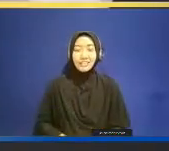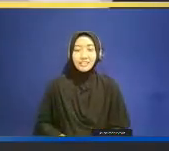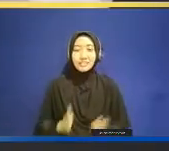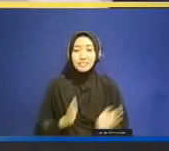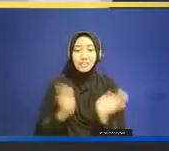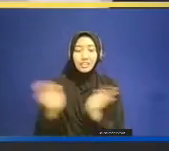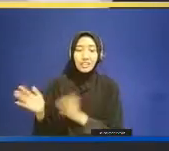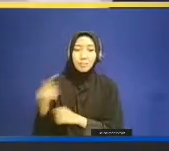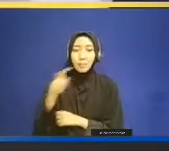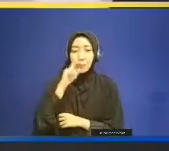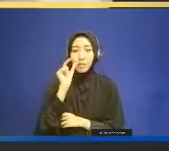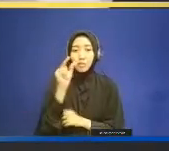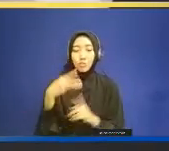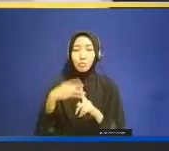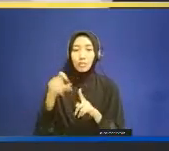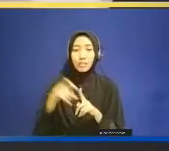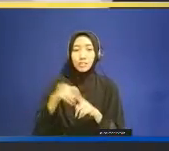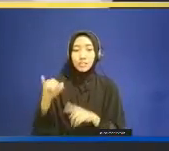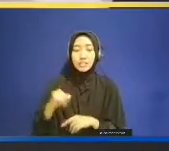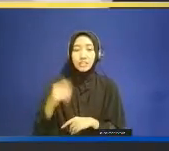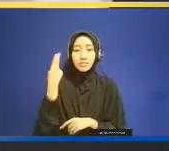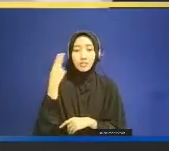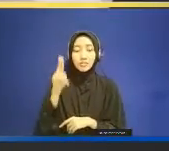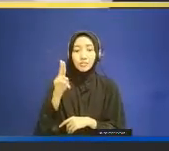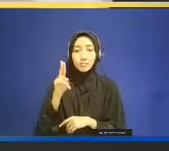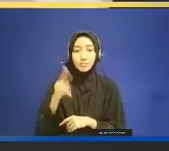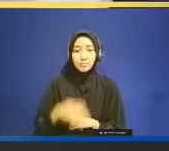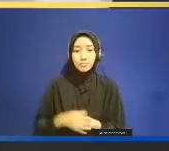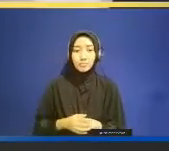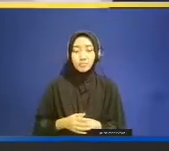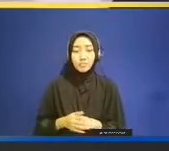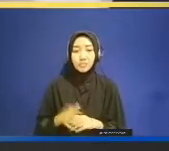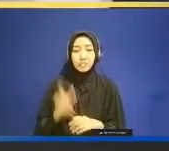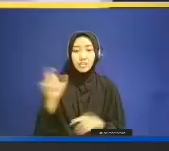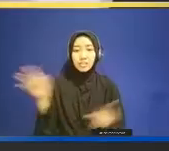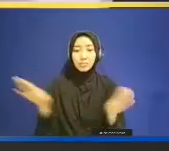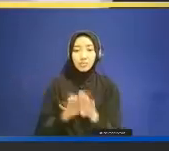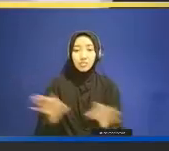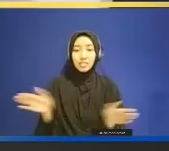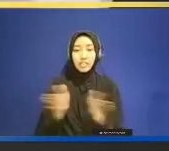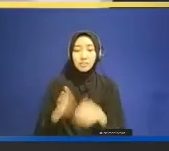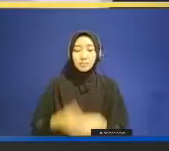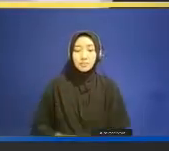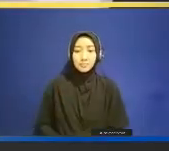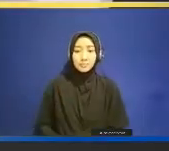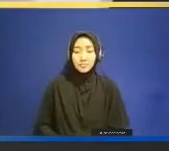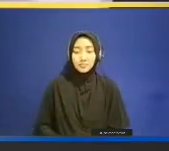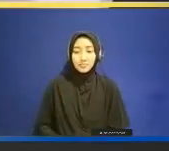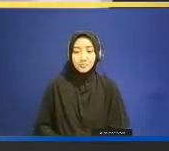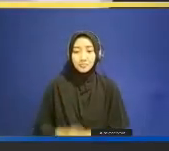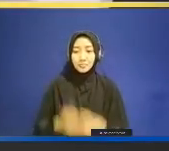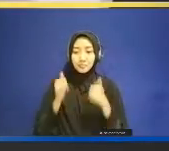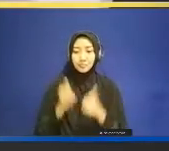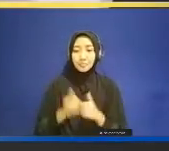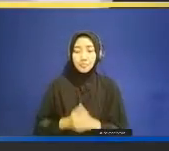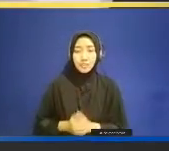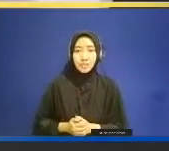Paidi untuk closing remaja singkat aja Pak naik